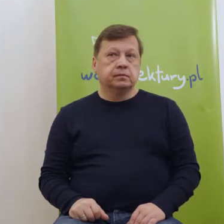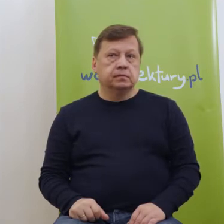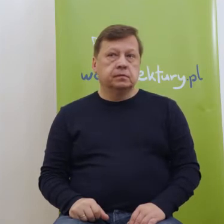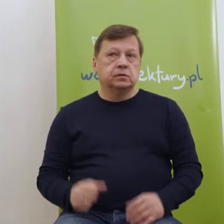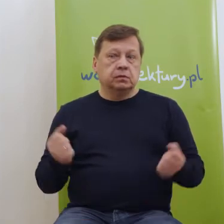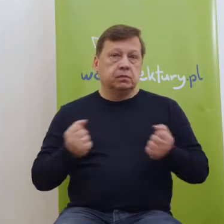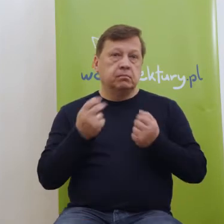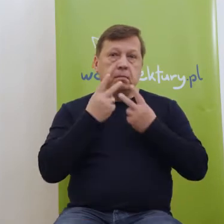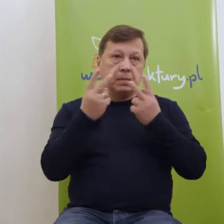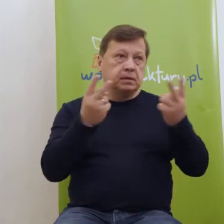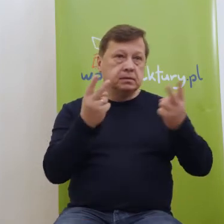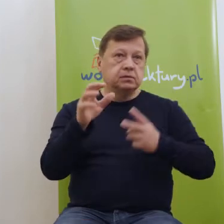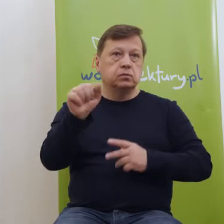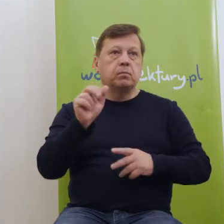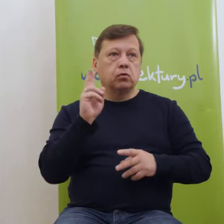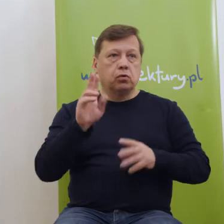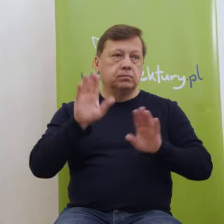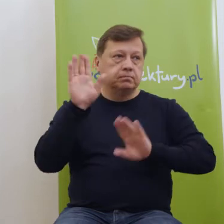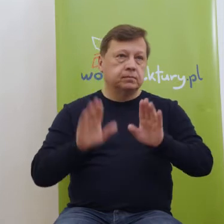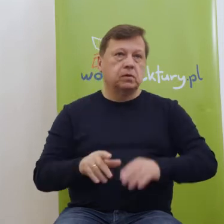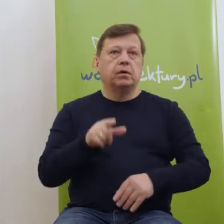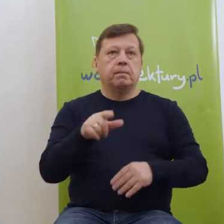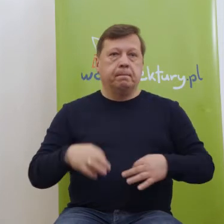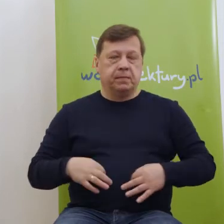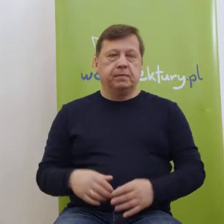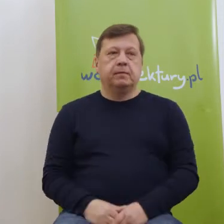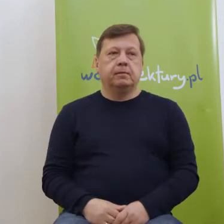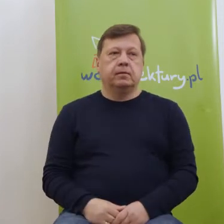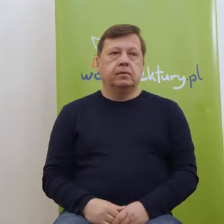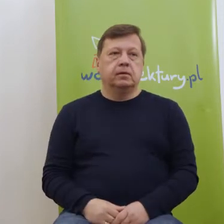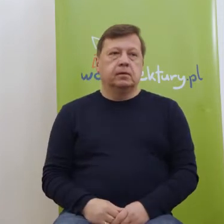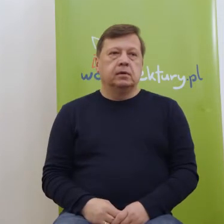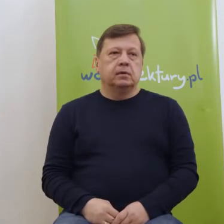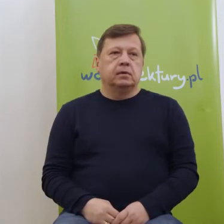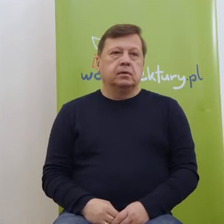No tak, a ja, jest już jakiś? Tak. Nie jesteśmy